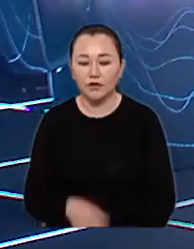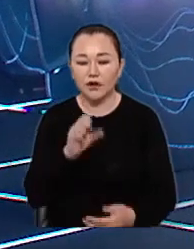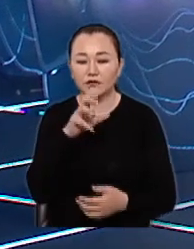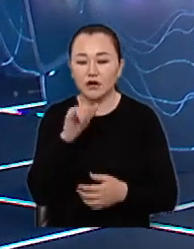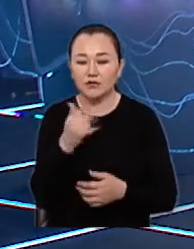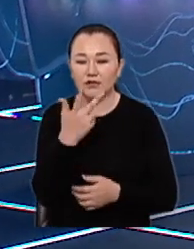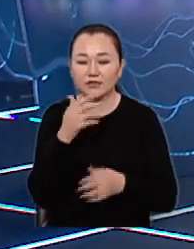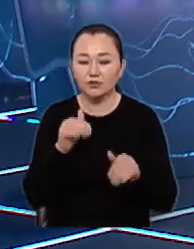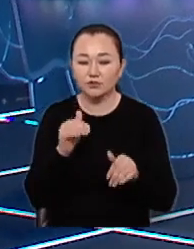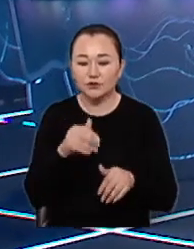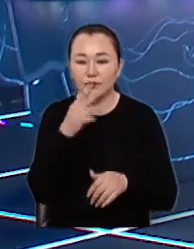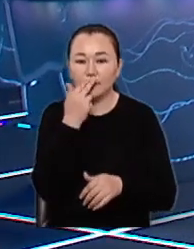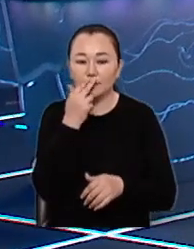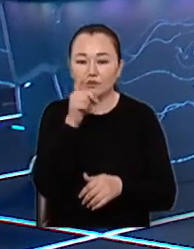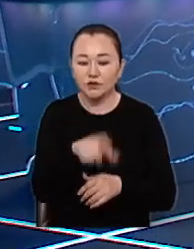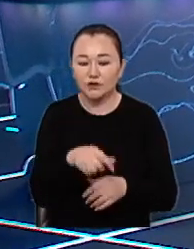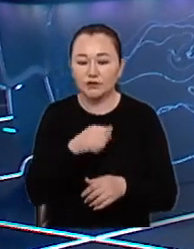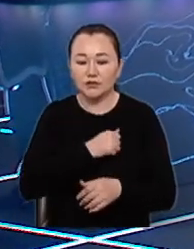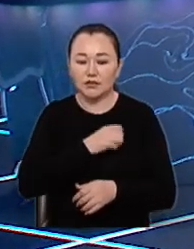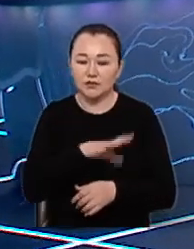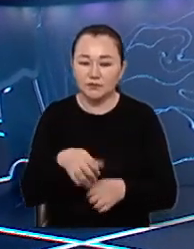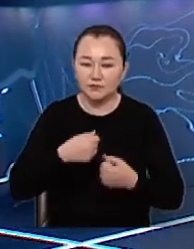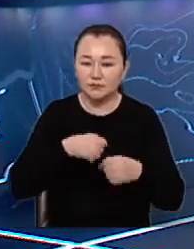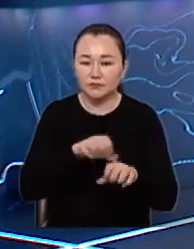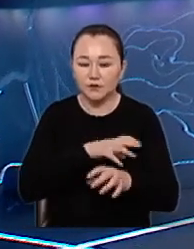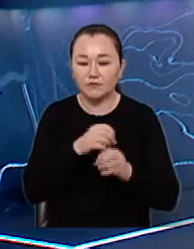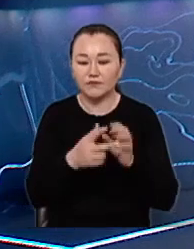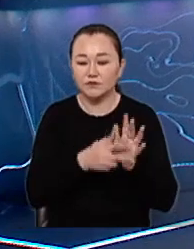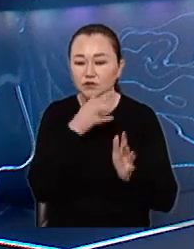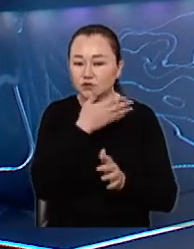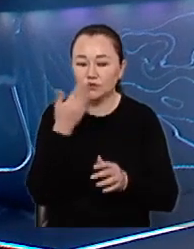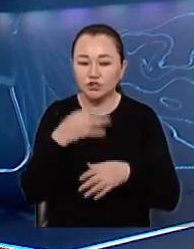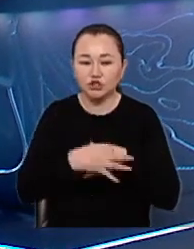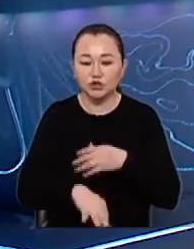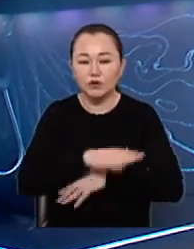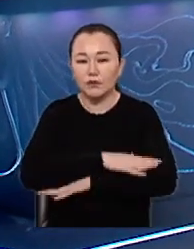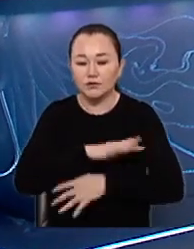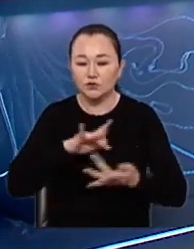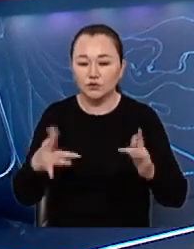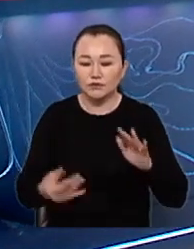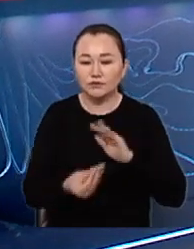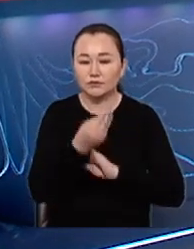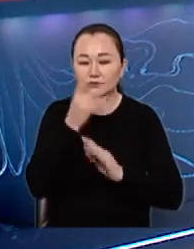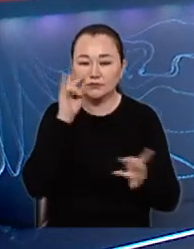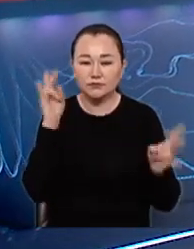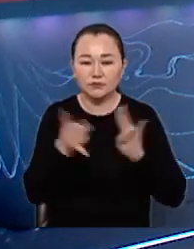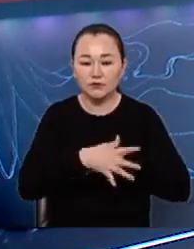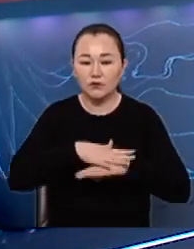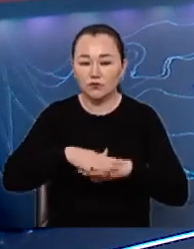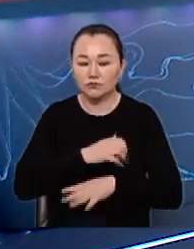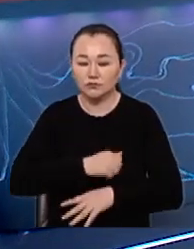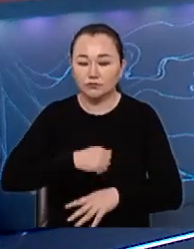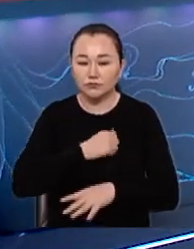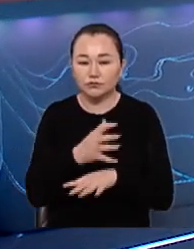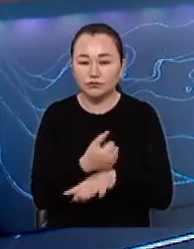Атырауда 3 студент жасөспірімді аяусыз тепкілеп тастаған. Кәмелетке толмағандардың қатыгез әрекеті әлеуметтік желіге тарап, көпшіліктің наразылығын